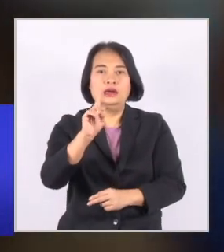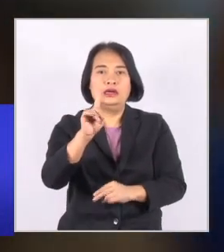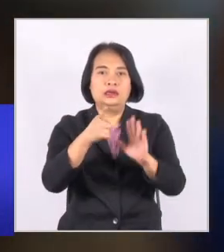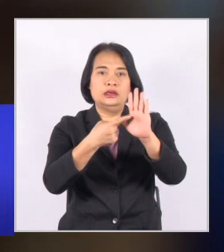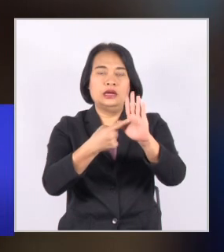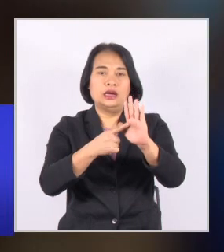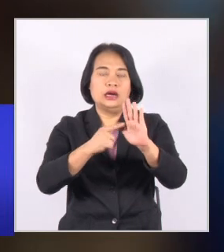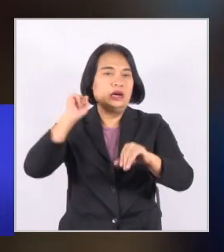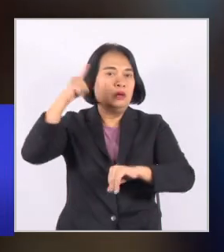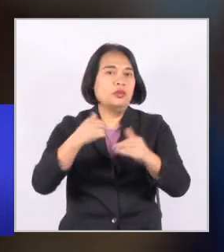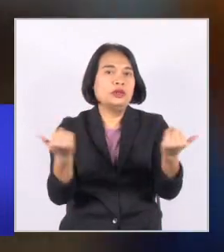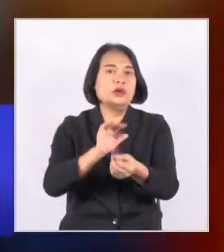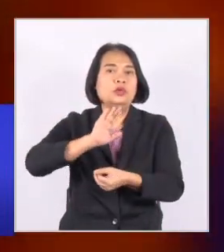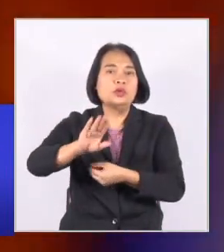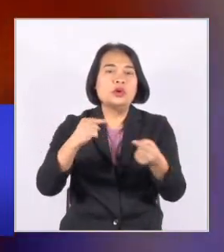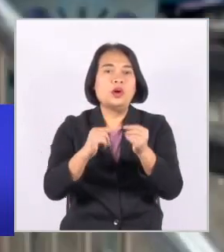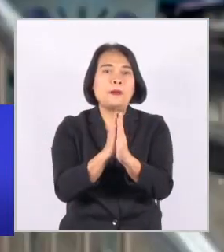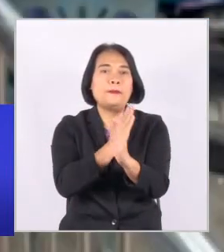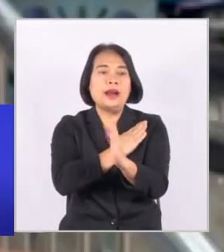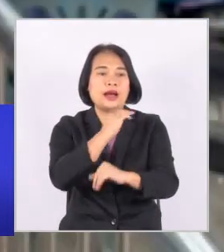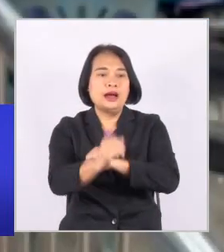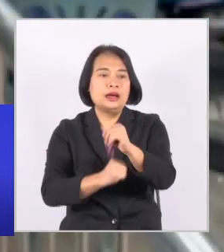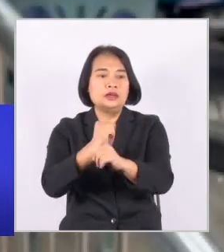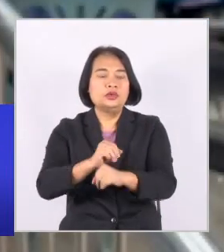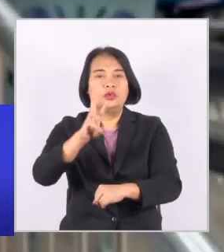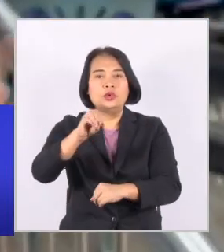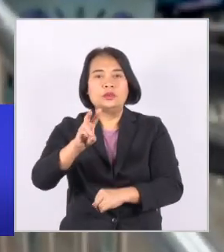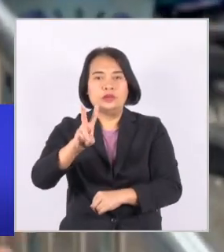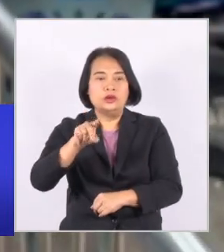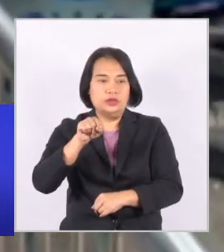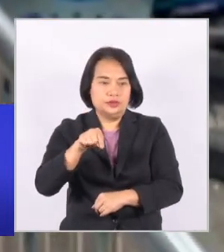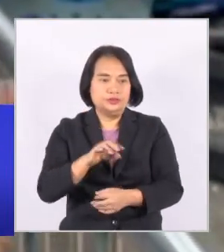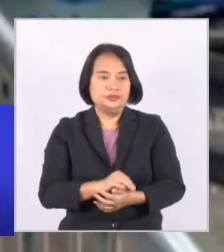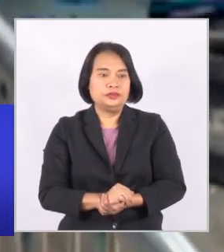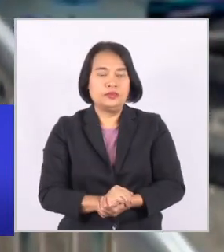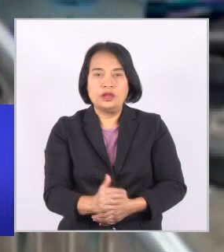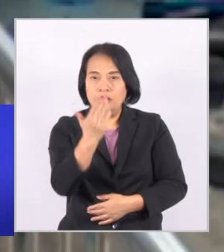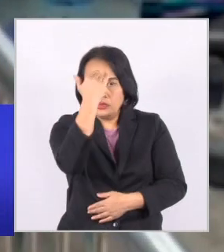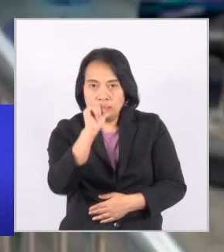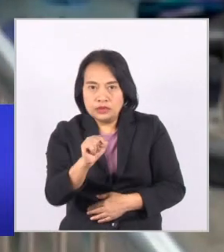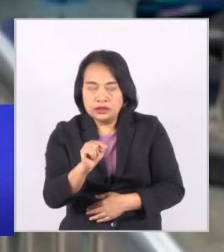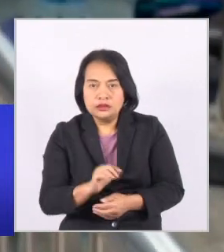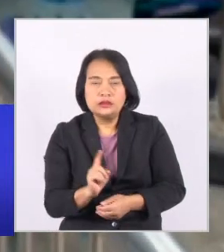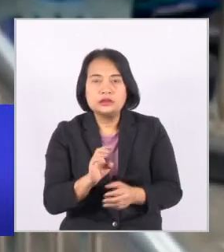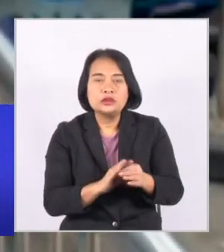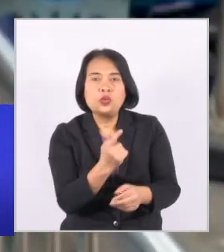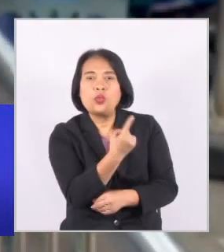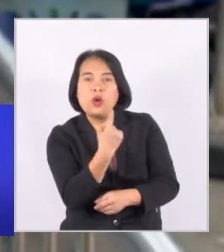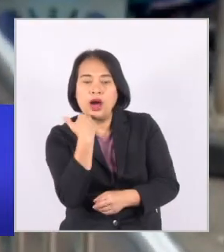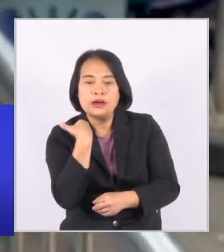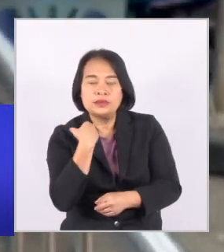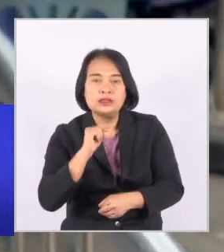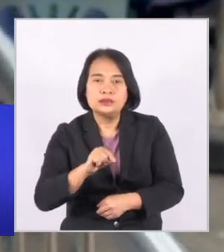พันฉันทโกหรือว่าหลวงศักดิ์อายุ62ปีพระลูกวัดคลองลำเลียงค่ะซึ่งเป็นพระที่ถูกด่าปรากฏอยู่ในคลิปเนี่ยที่อยู่ทางด้านขว